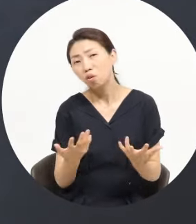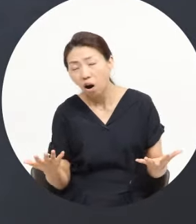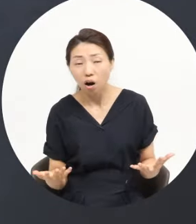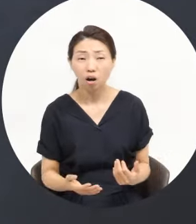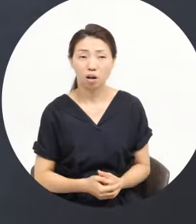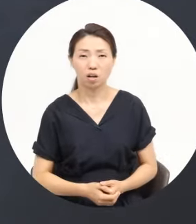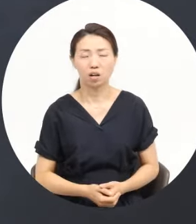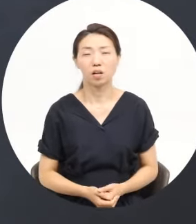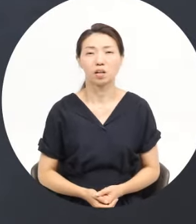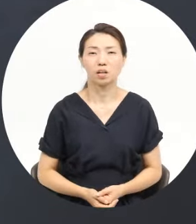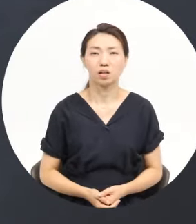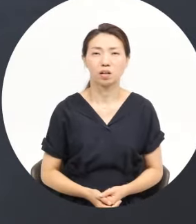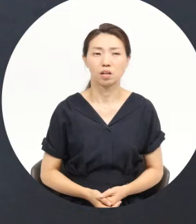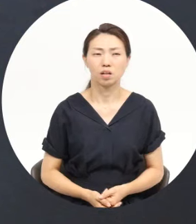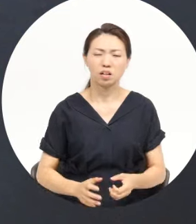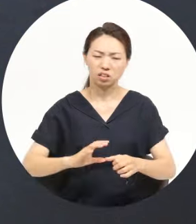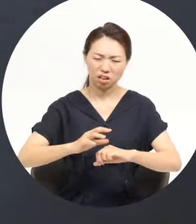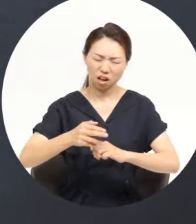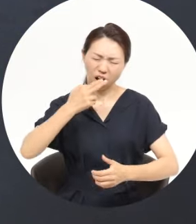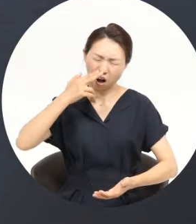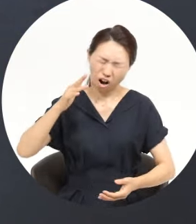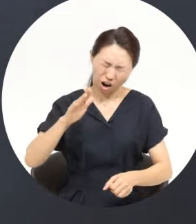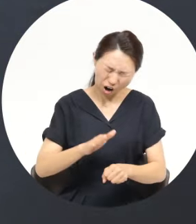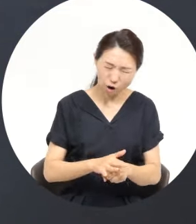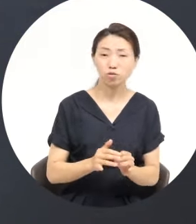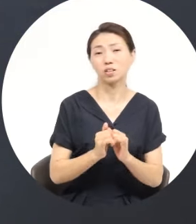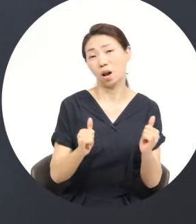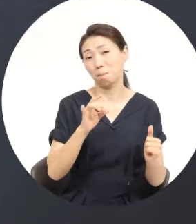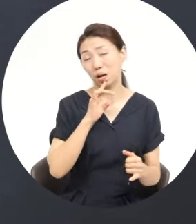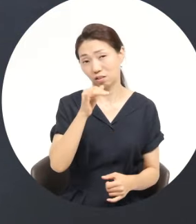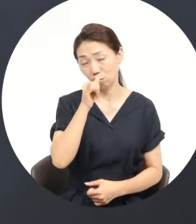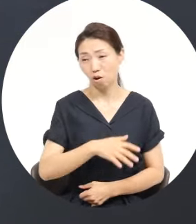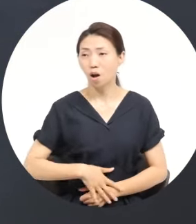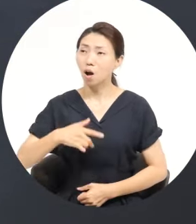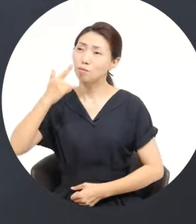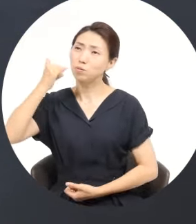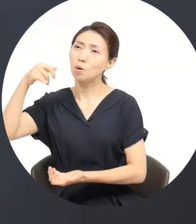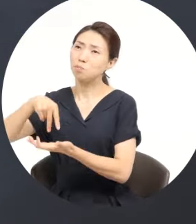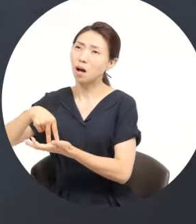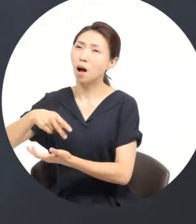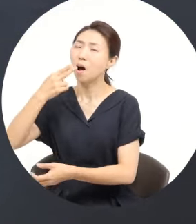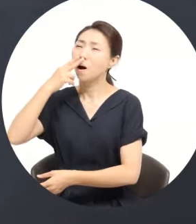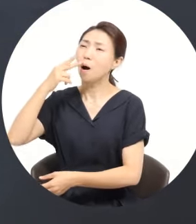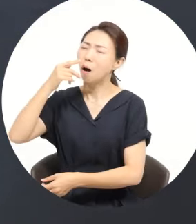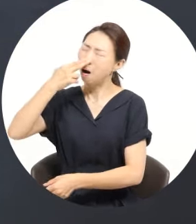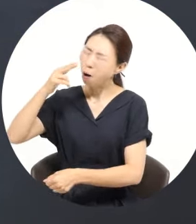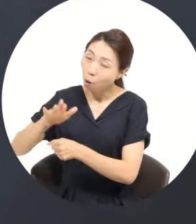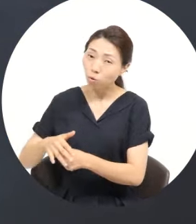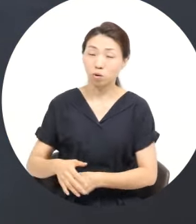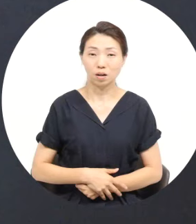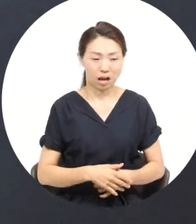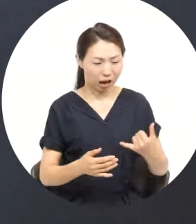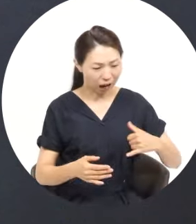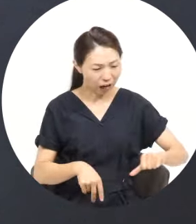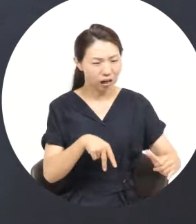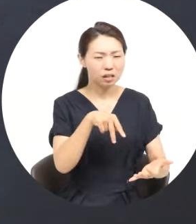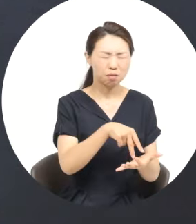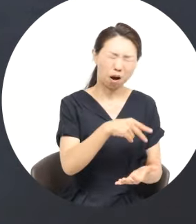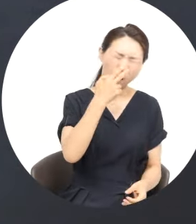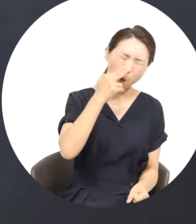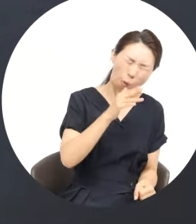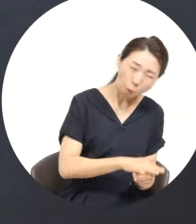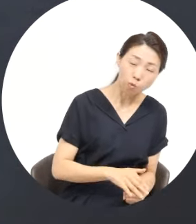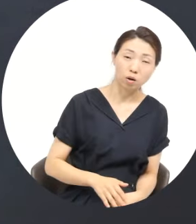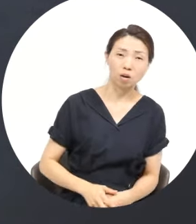됐다. 그래서 이 세상에는 억울한 사람이 있습니다. 부모는 부모대로 억울하고 자식은 자식대로 억울하고 공무원들